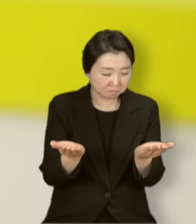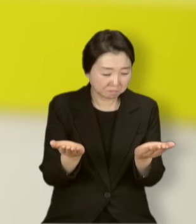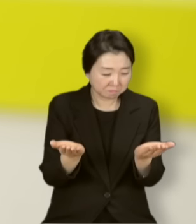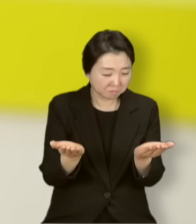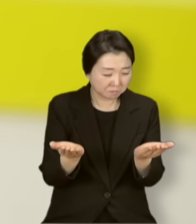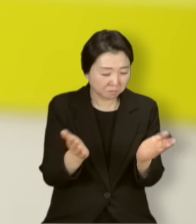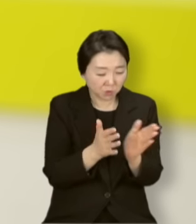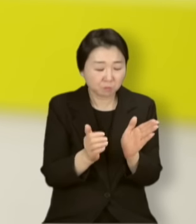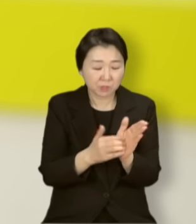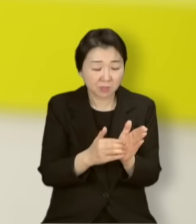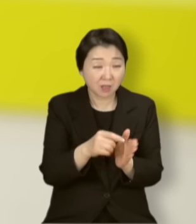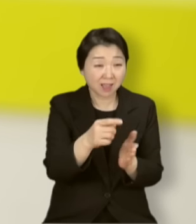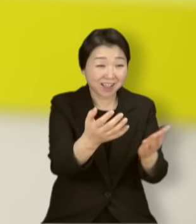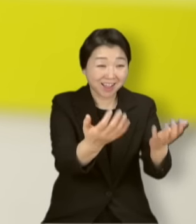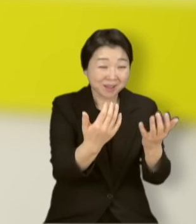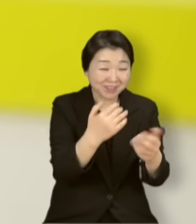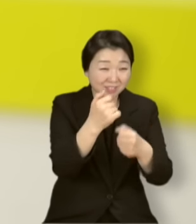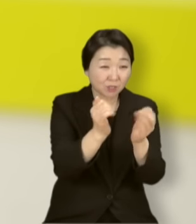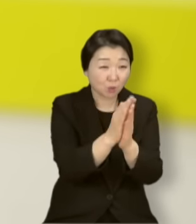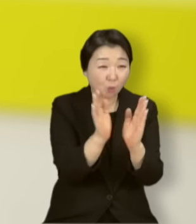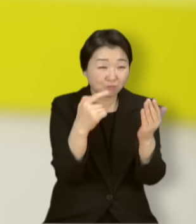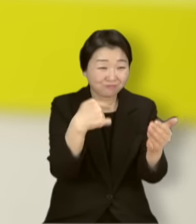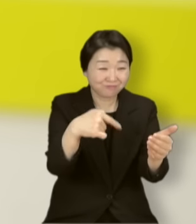데리고 성경 공부를 하면